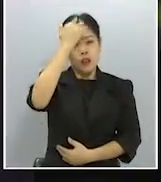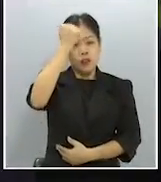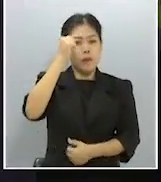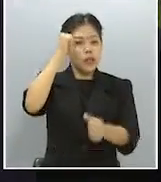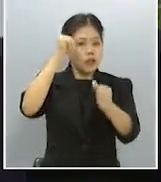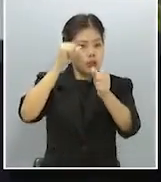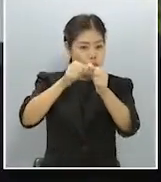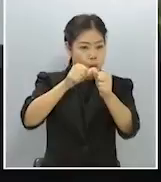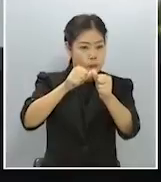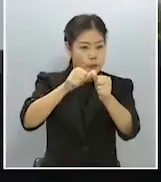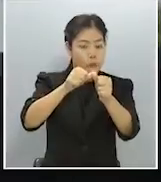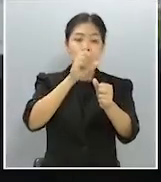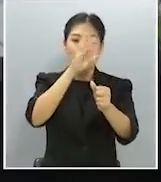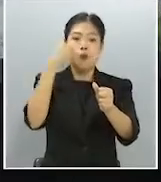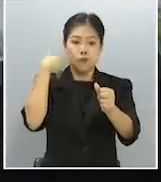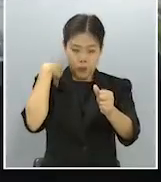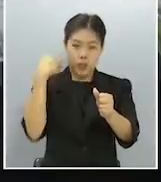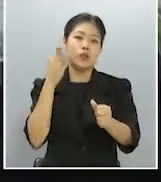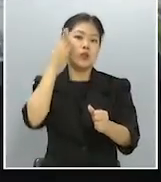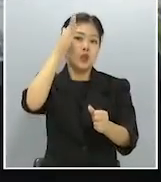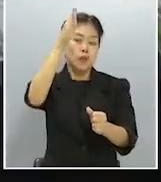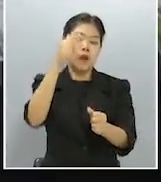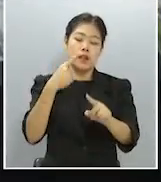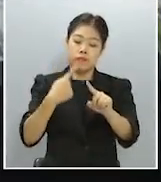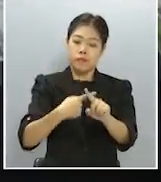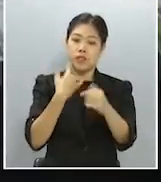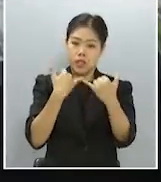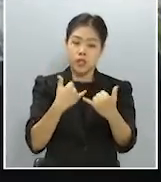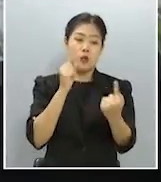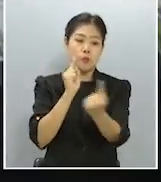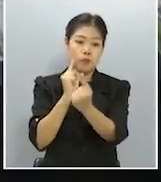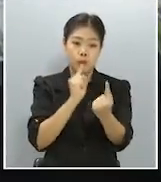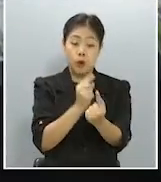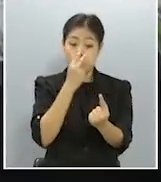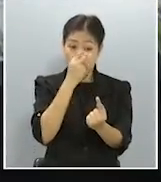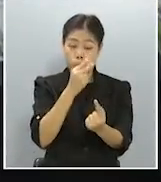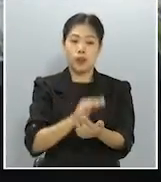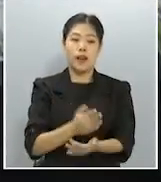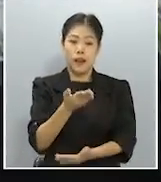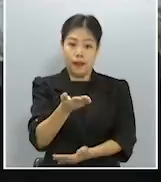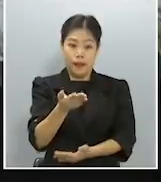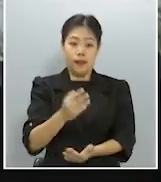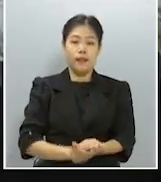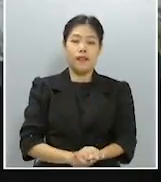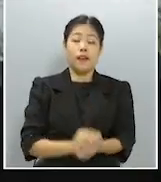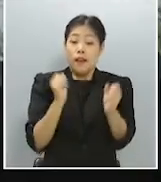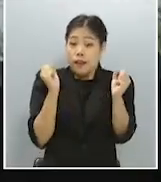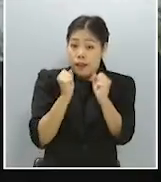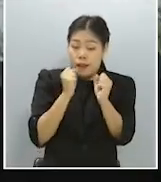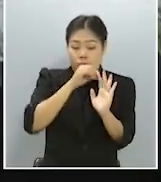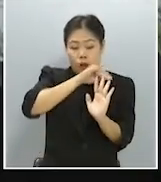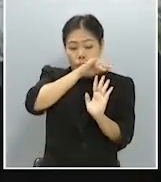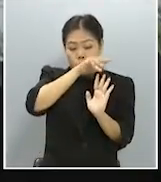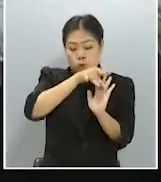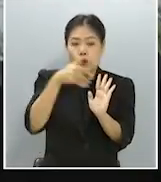พราะเหตุการณ์แบบนี้ยังมีโอกาสเกิดขึ้นได้ตลอดทั้งเดือนค่ะหากดูตามแบบจำลองนี้นะคะตอนที่มวลอากาศเย็นนั้นปกคลุมอยู่